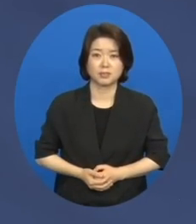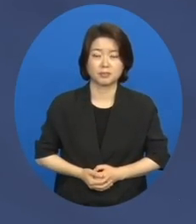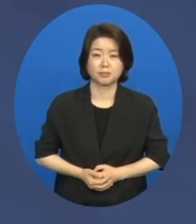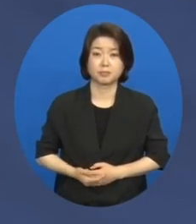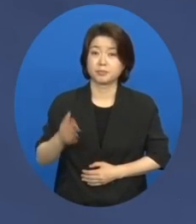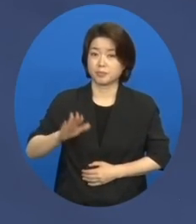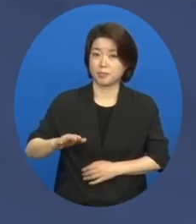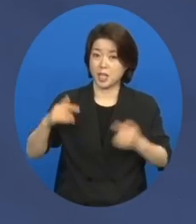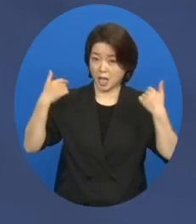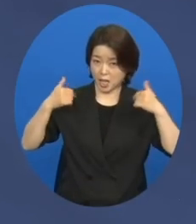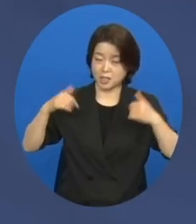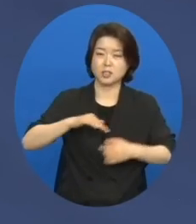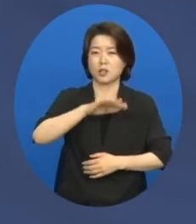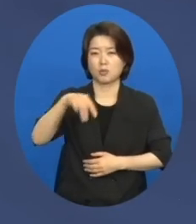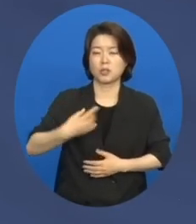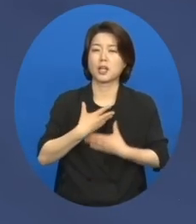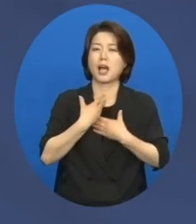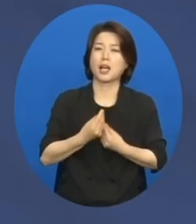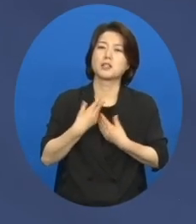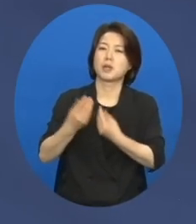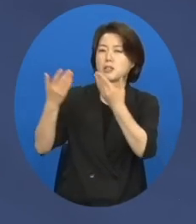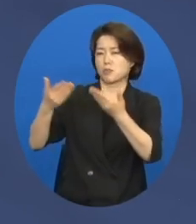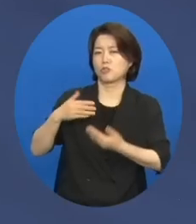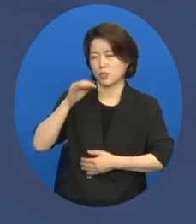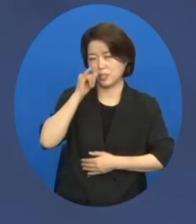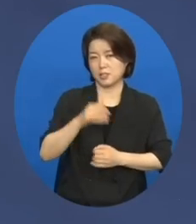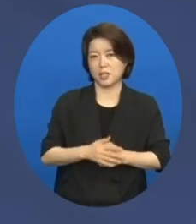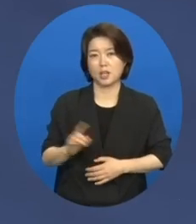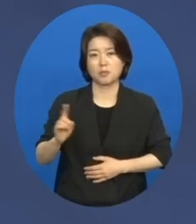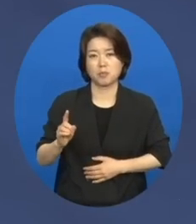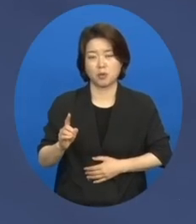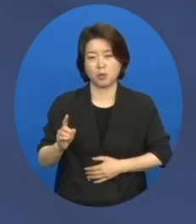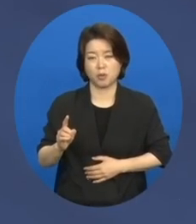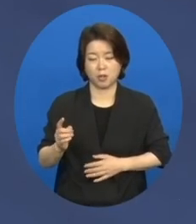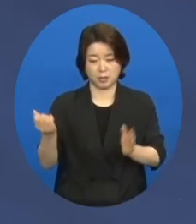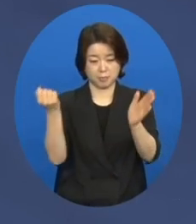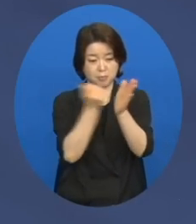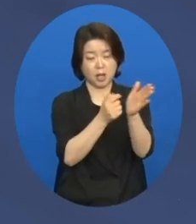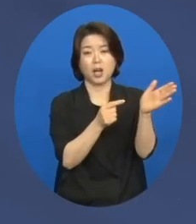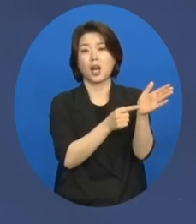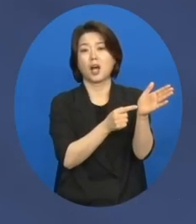근데 항상 우리에게 안심하게 해주는 게 있죠. 못자국 난 주님의 손.